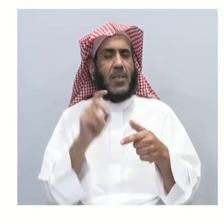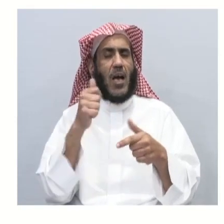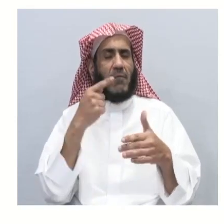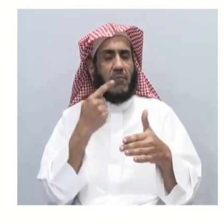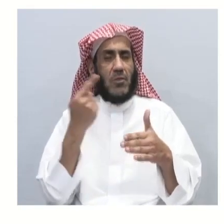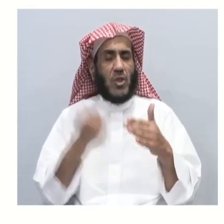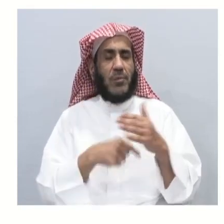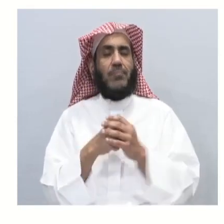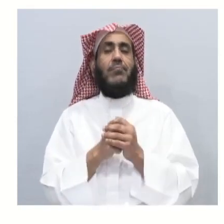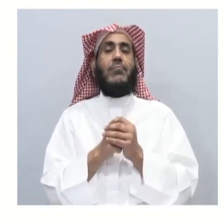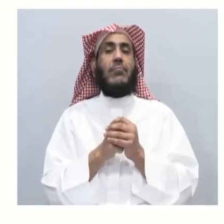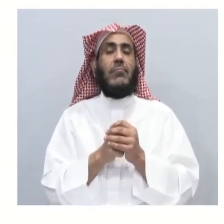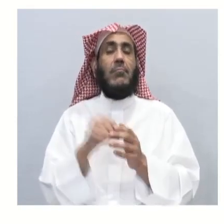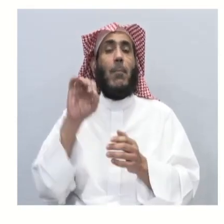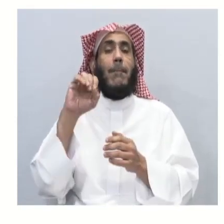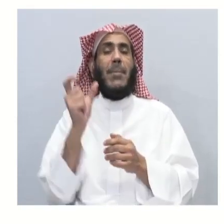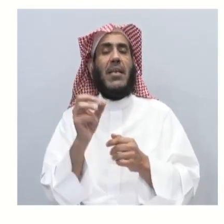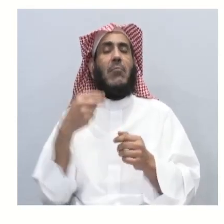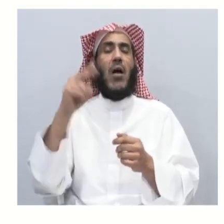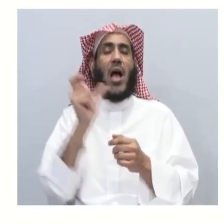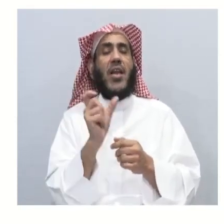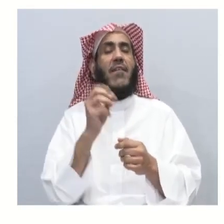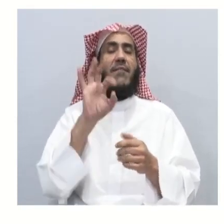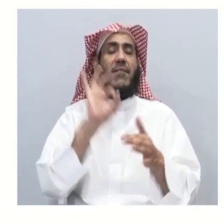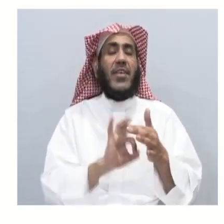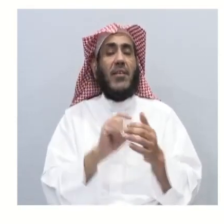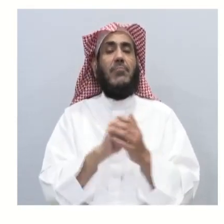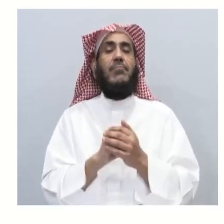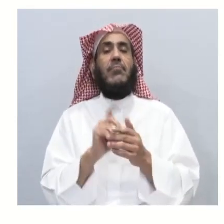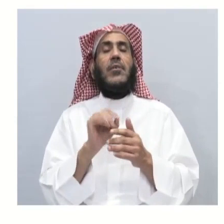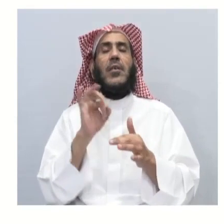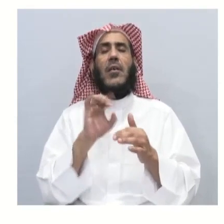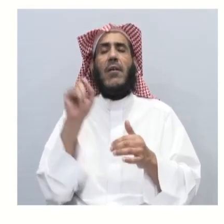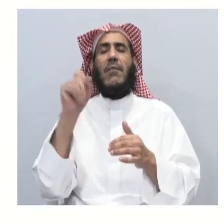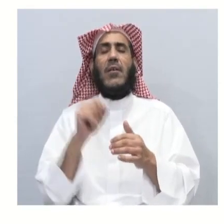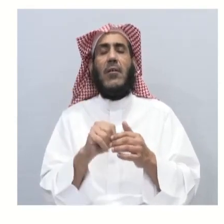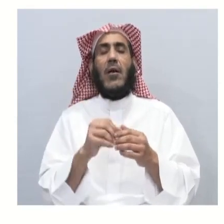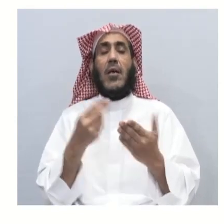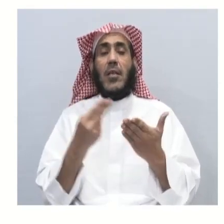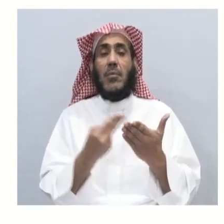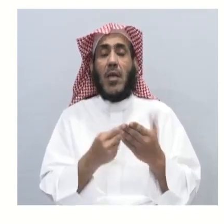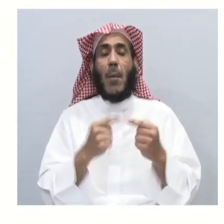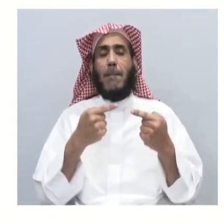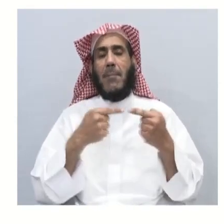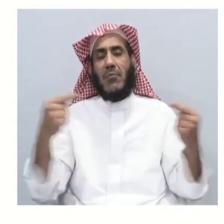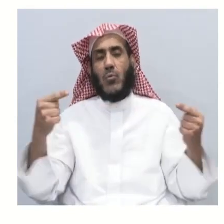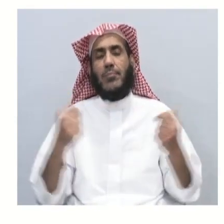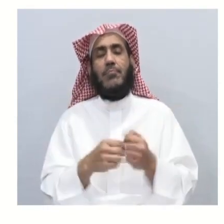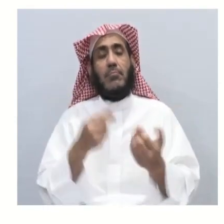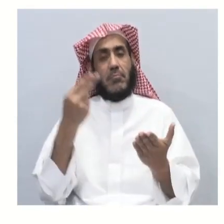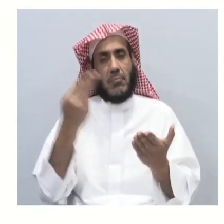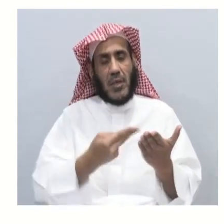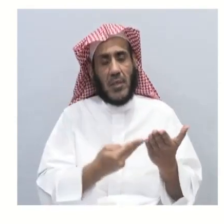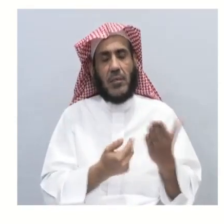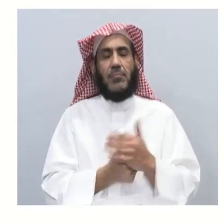الجر، من، عن، في، نلاحظ هنا في أقوم بكتابتها مفصولة خطاً.